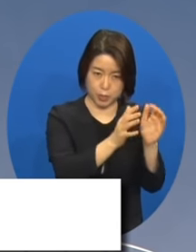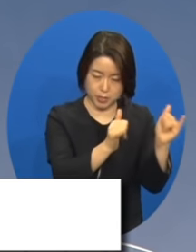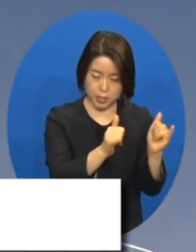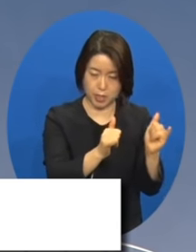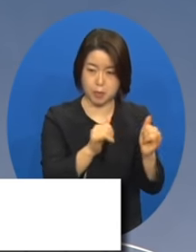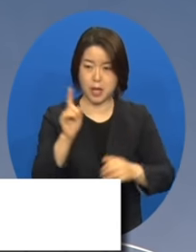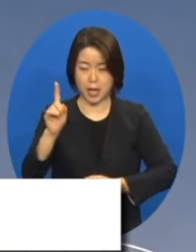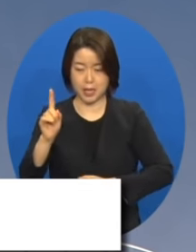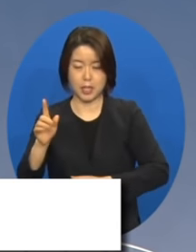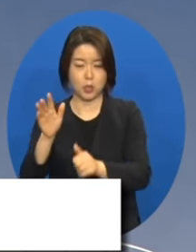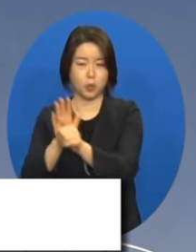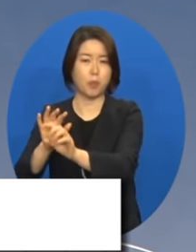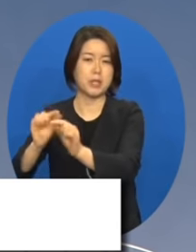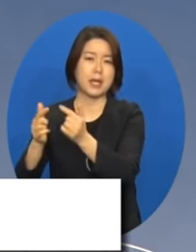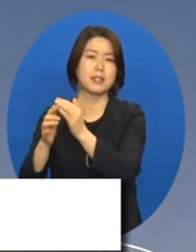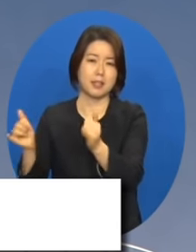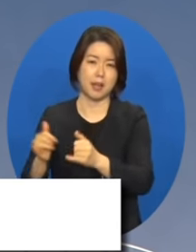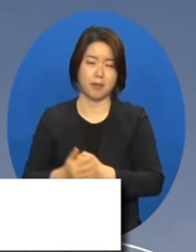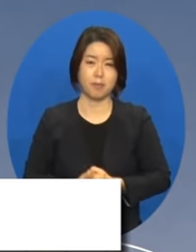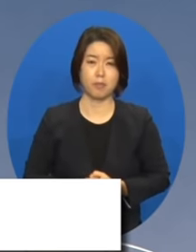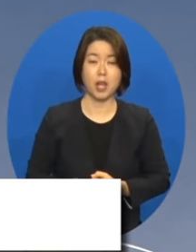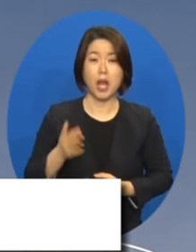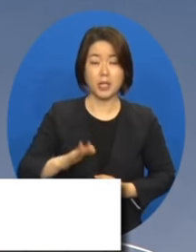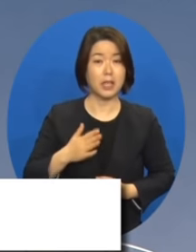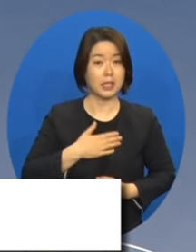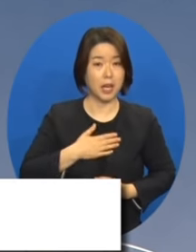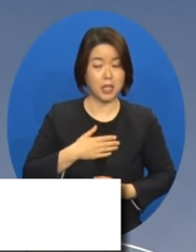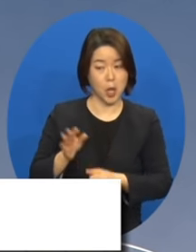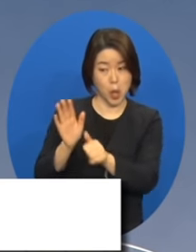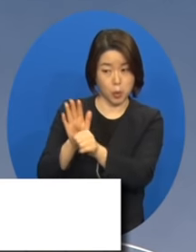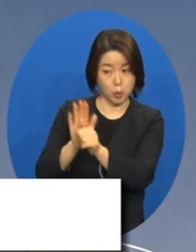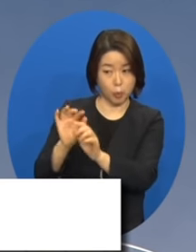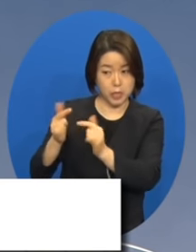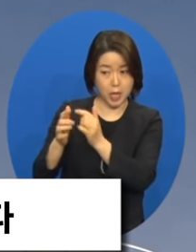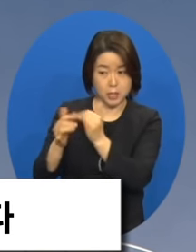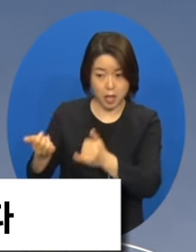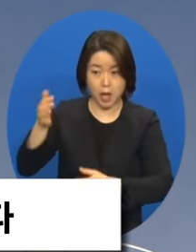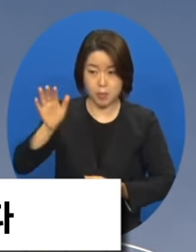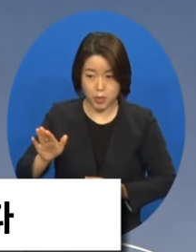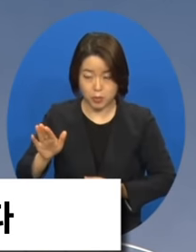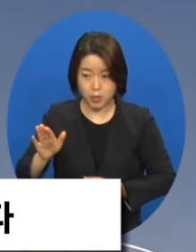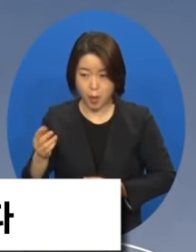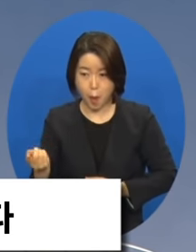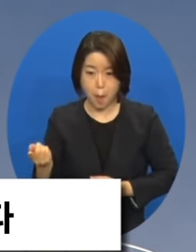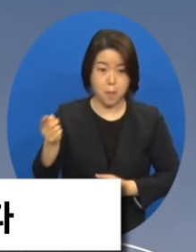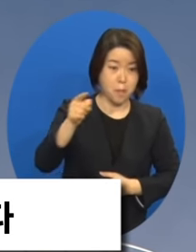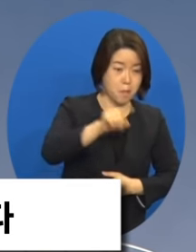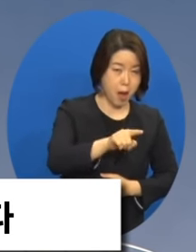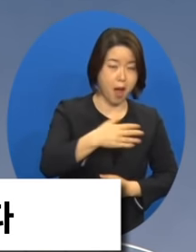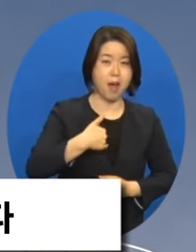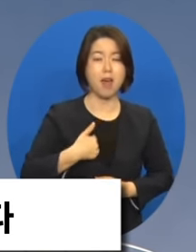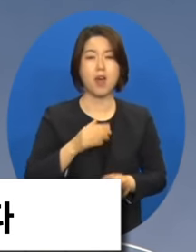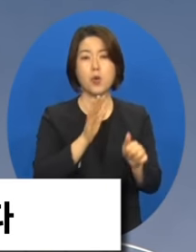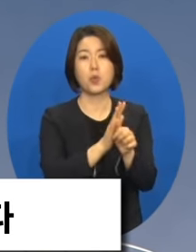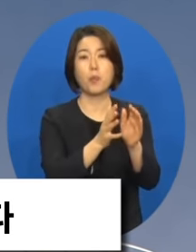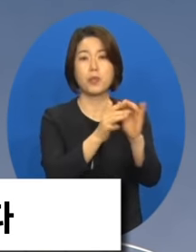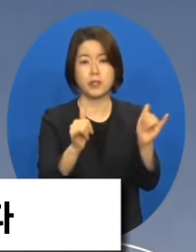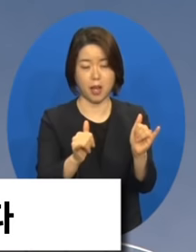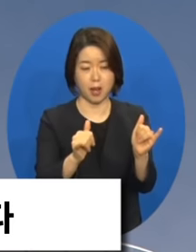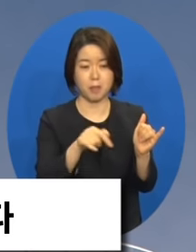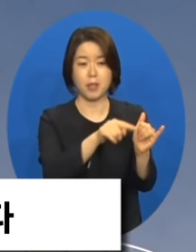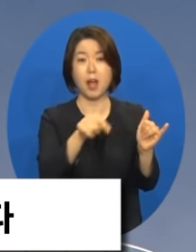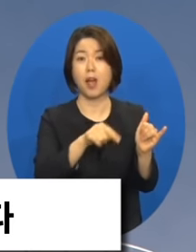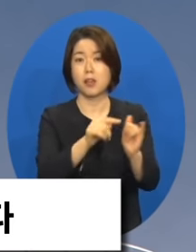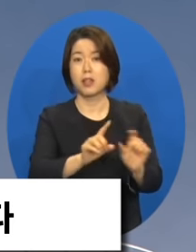돕지 않는 사람이 어떤 근데 자기는 돕지 않는 사람 이었는데 이제는 자기가 돕는 사람의 삶을